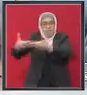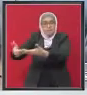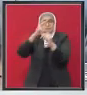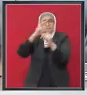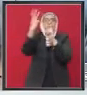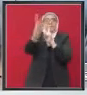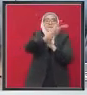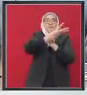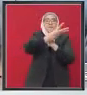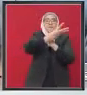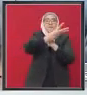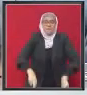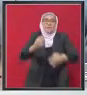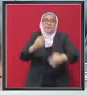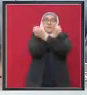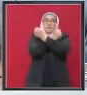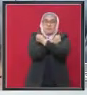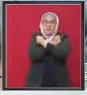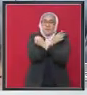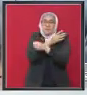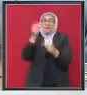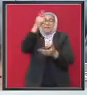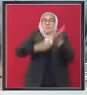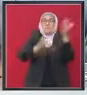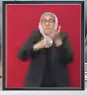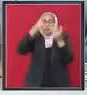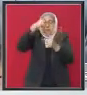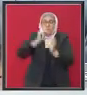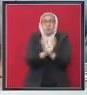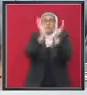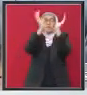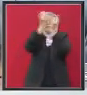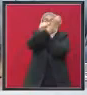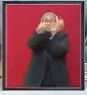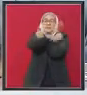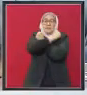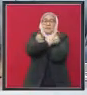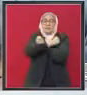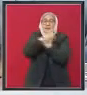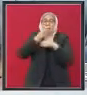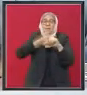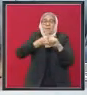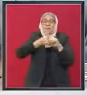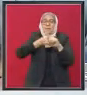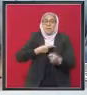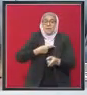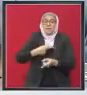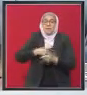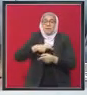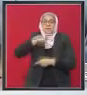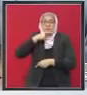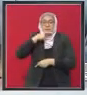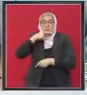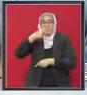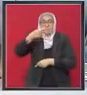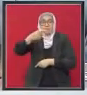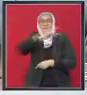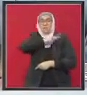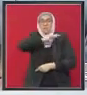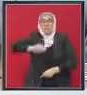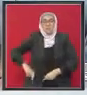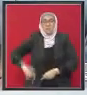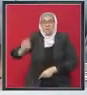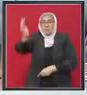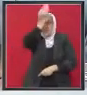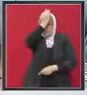kebajikan rakyat yang tercinta, apatah lagi junjung kasih titah di raja iaitu Kuah Duli Yang Mahu Tuanku